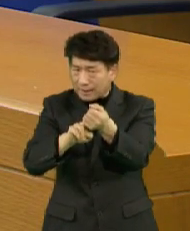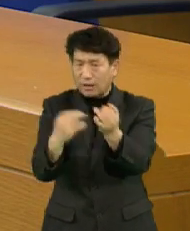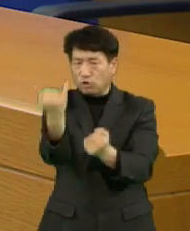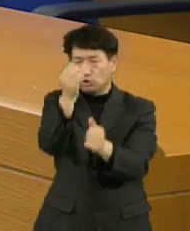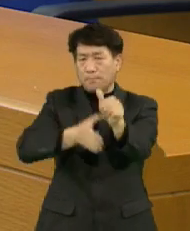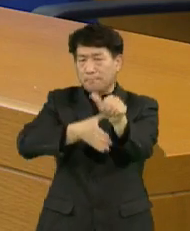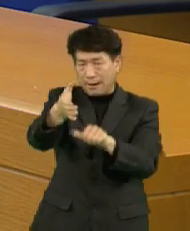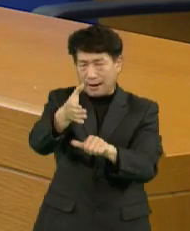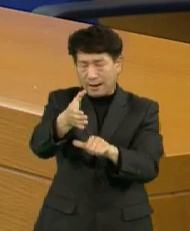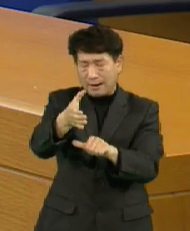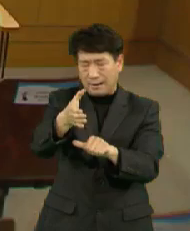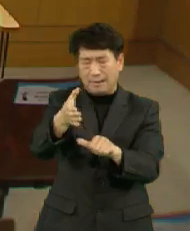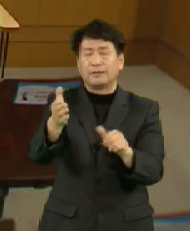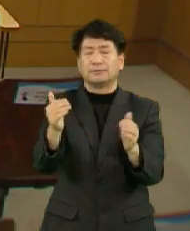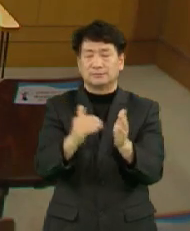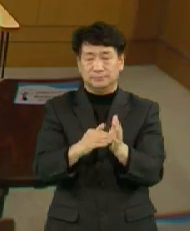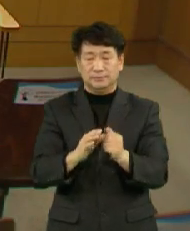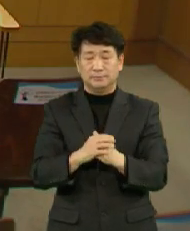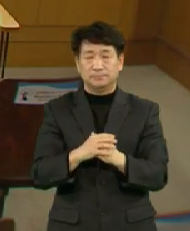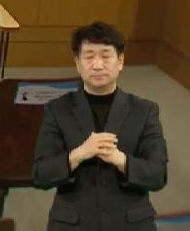살해한 혐의로 재판에 넘겨졌습니다